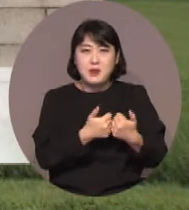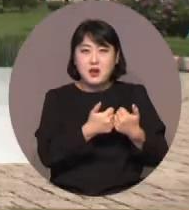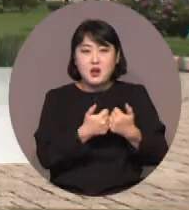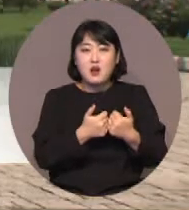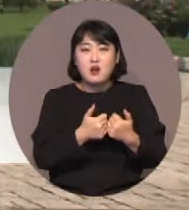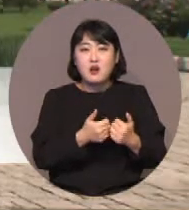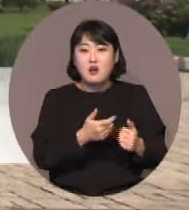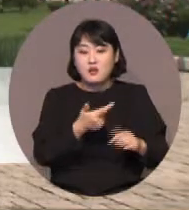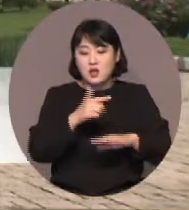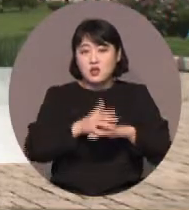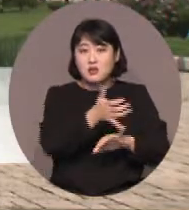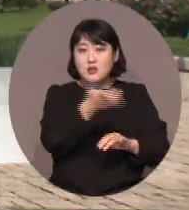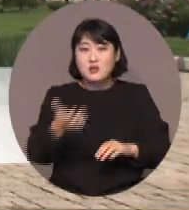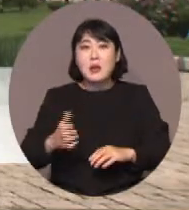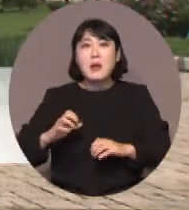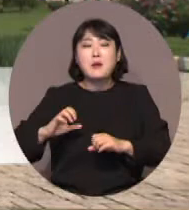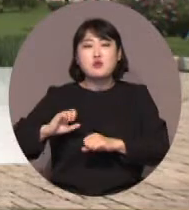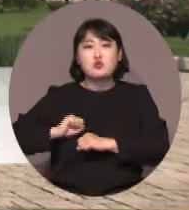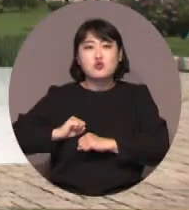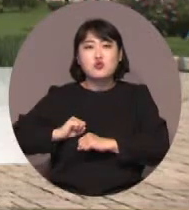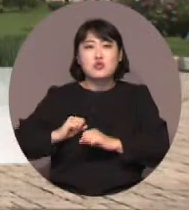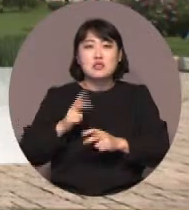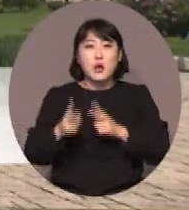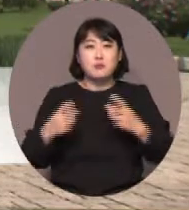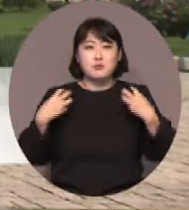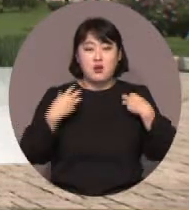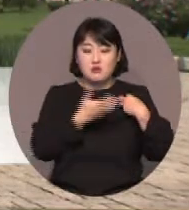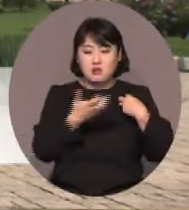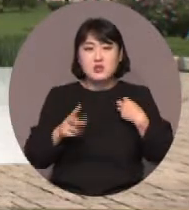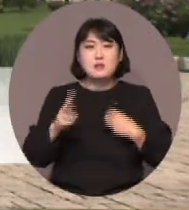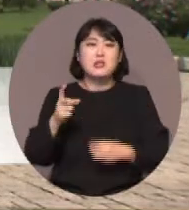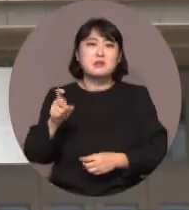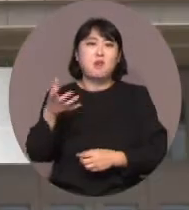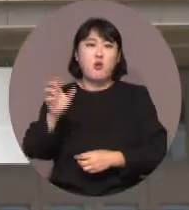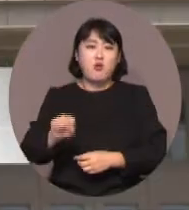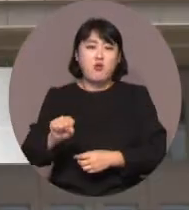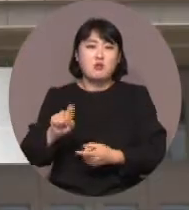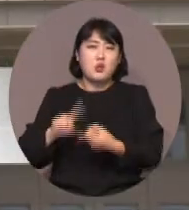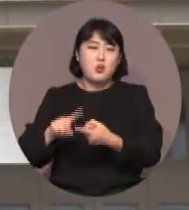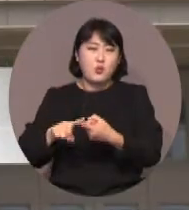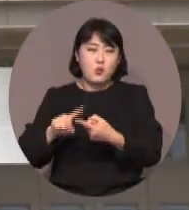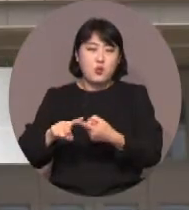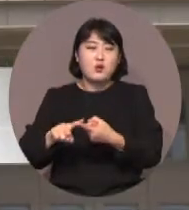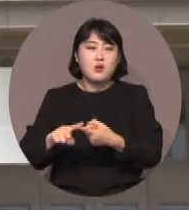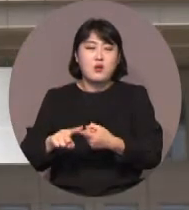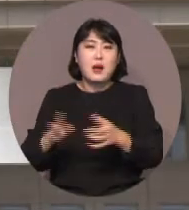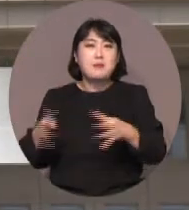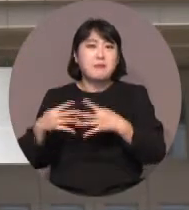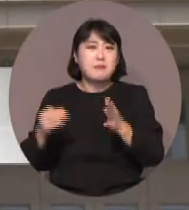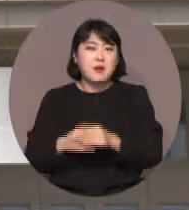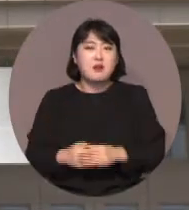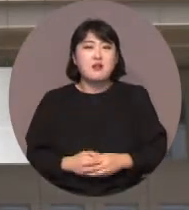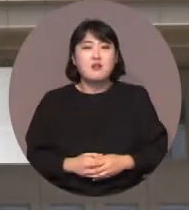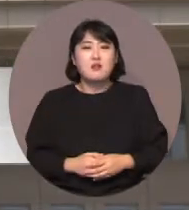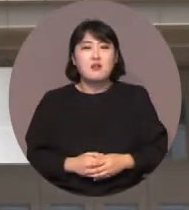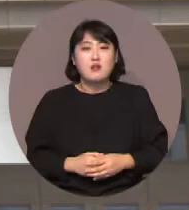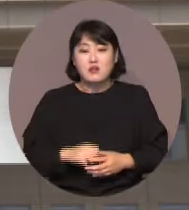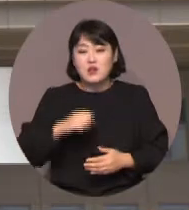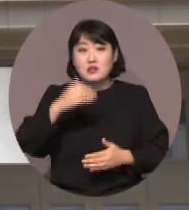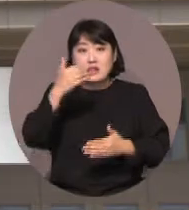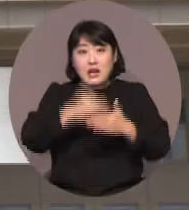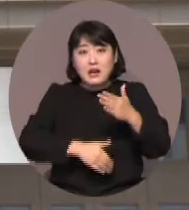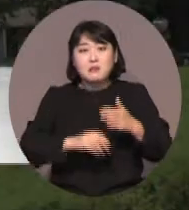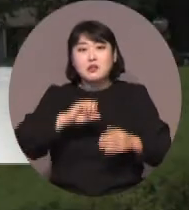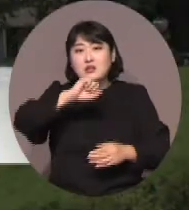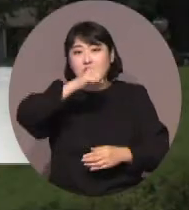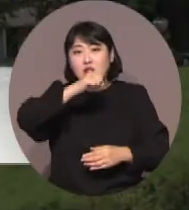예산 210억원을 정부 원안대로 유지하기로 전격 합의했습니다 이번 합의로 상임위에서 삭감된 예산이